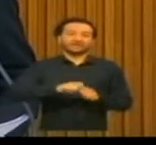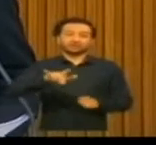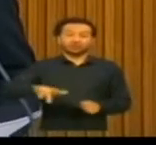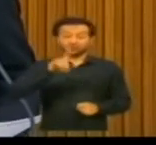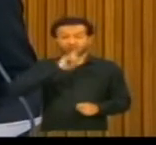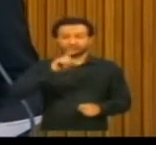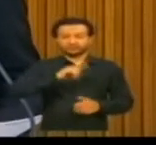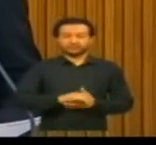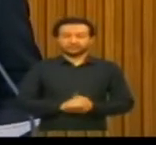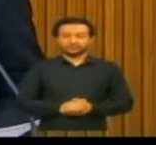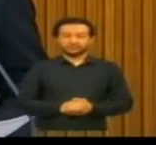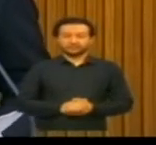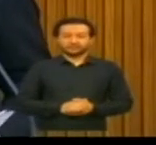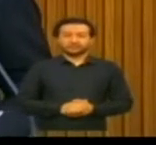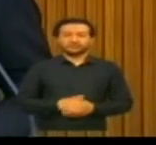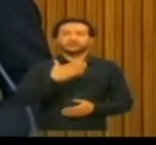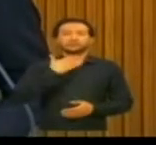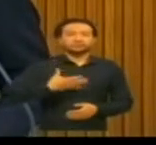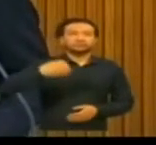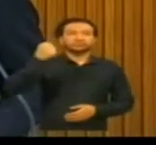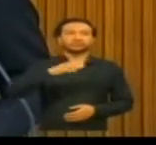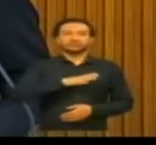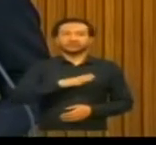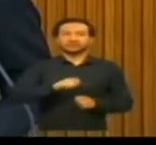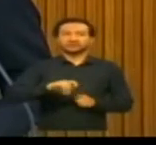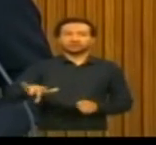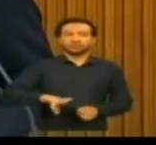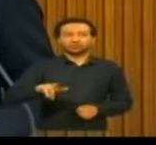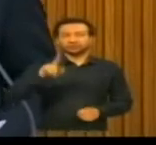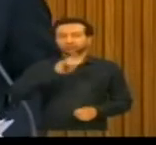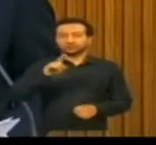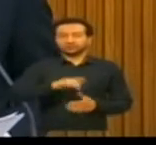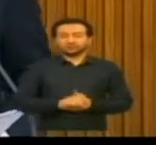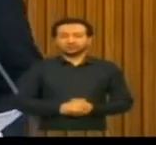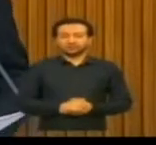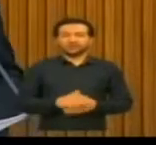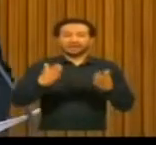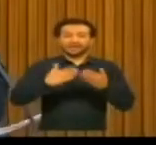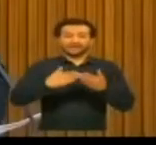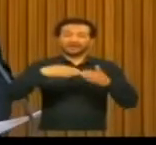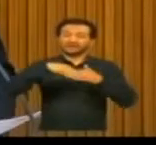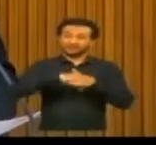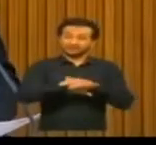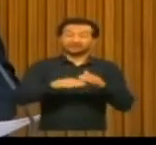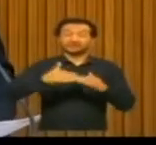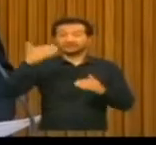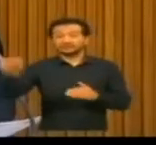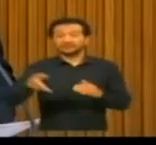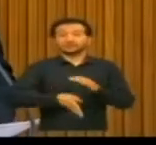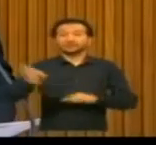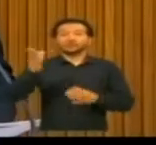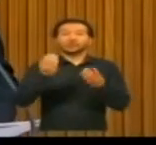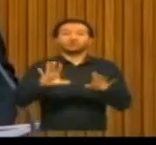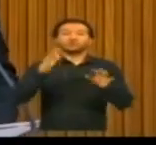kendisini yakanlar var. İntihar edenler var işsizlik nedeniyle. Eve kapanıp dışarıya